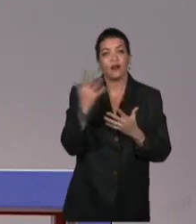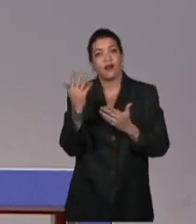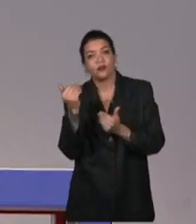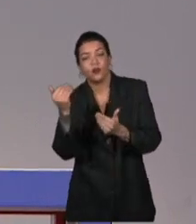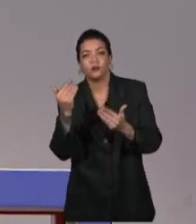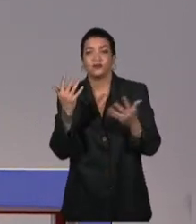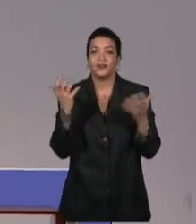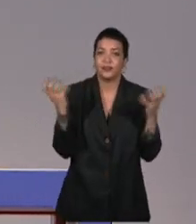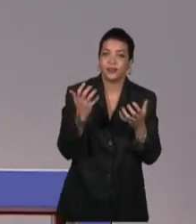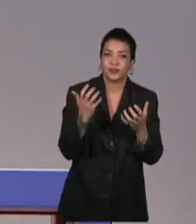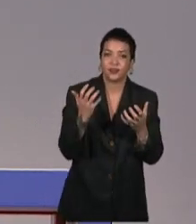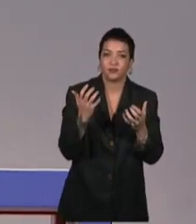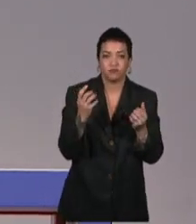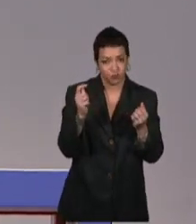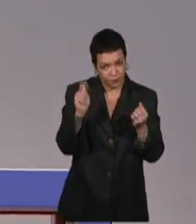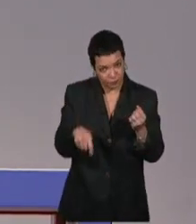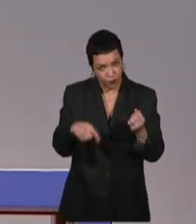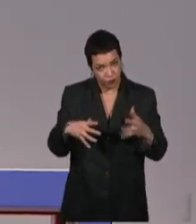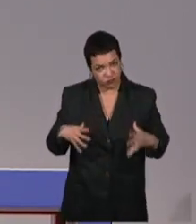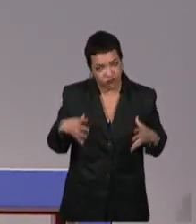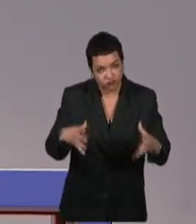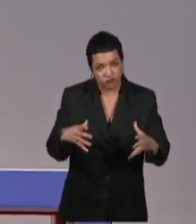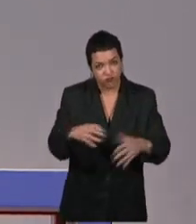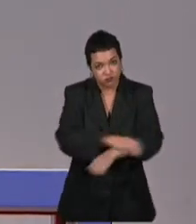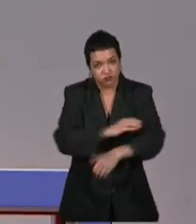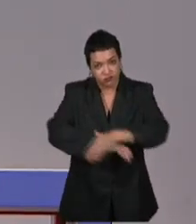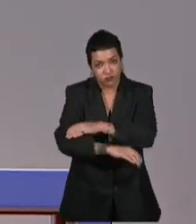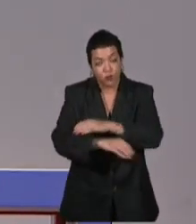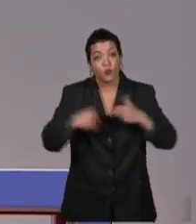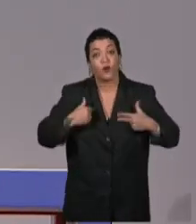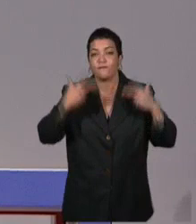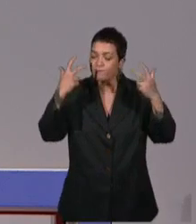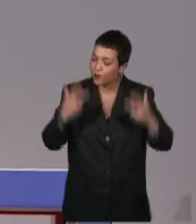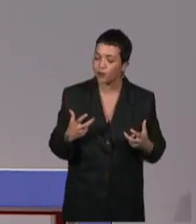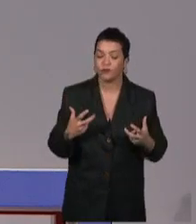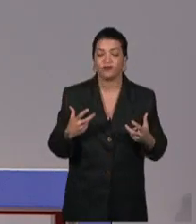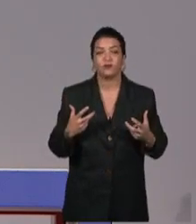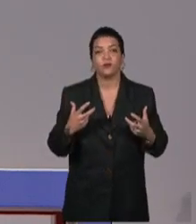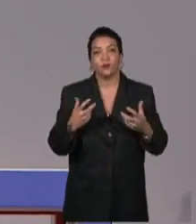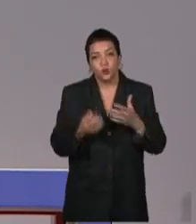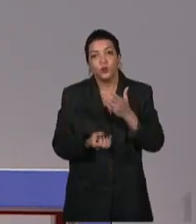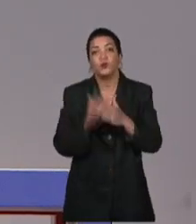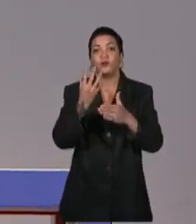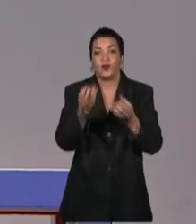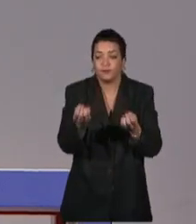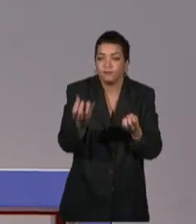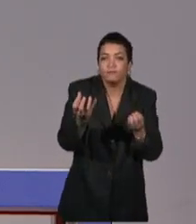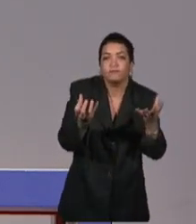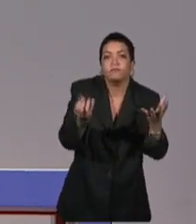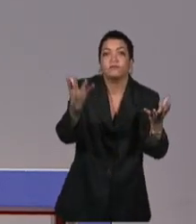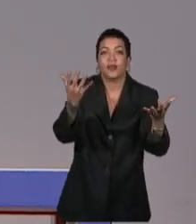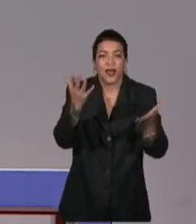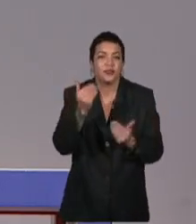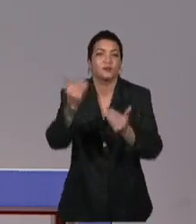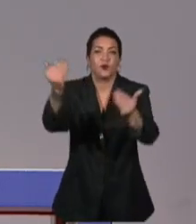désirs, il faut y répondre. Je veux porter un nouvel espoir, celui d'une